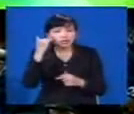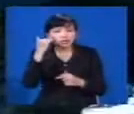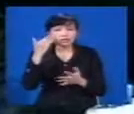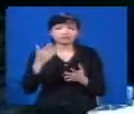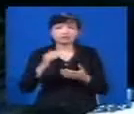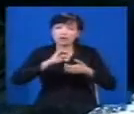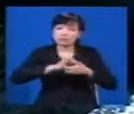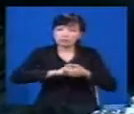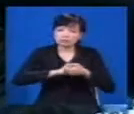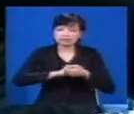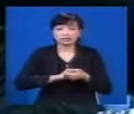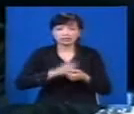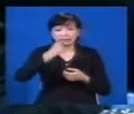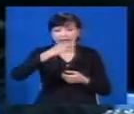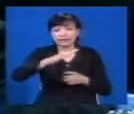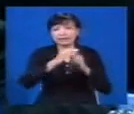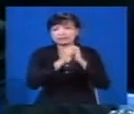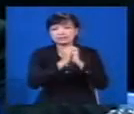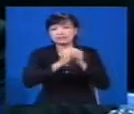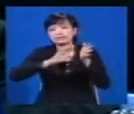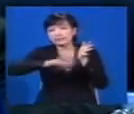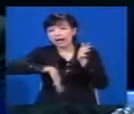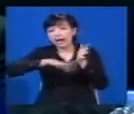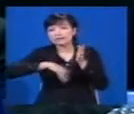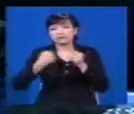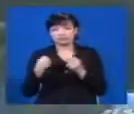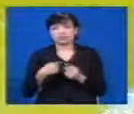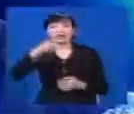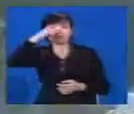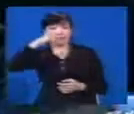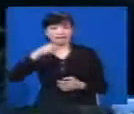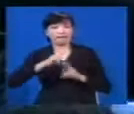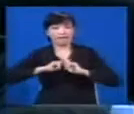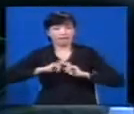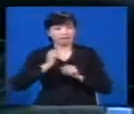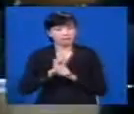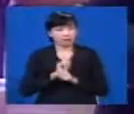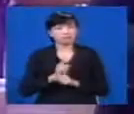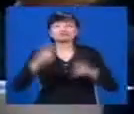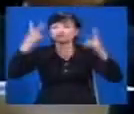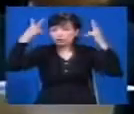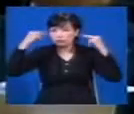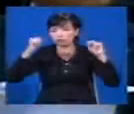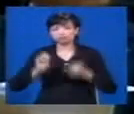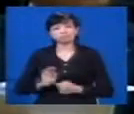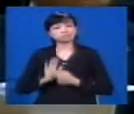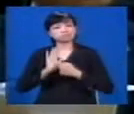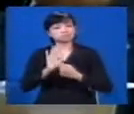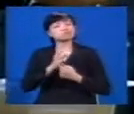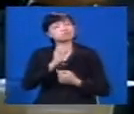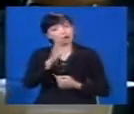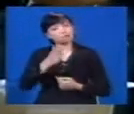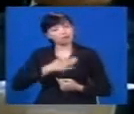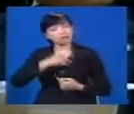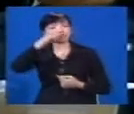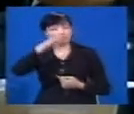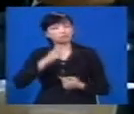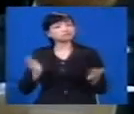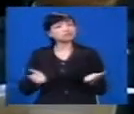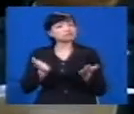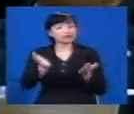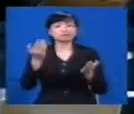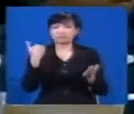ความร่วมมือในทะเลจีนใต้ในส่วนของไทยนายกรัฐมนตรีได้แสดงบทบาทในการผลักดันที่ไทยให้ความสำคั